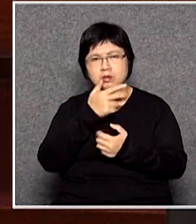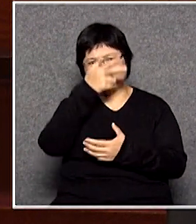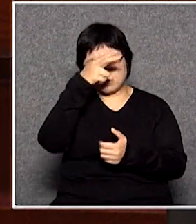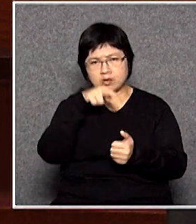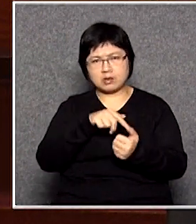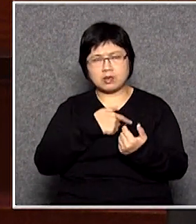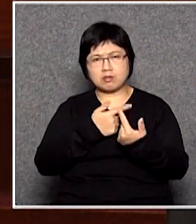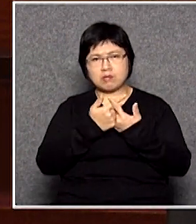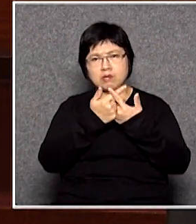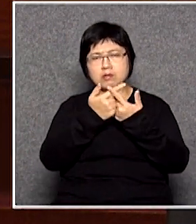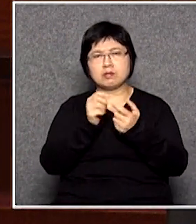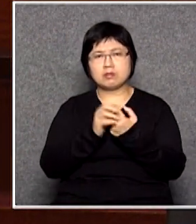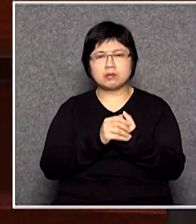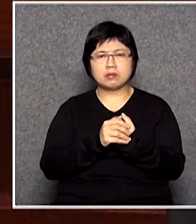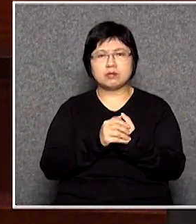拗。